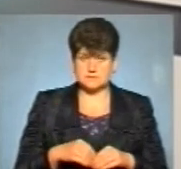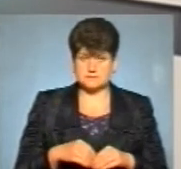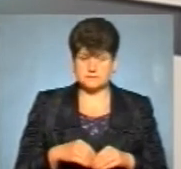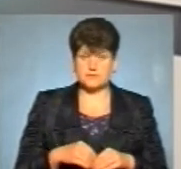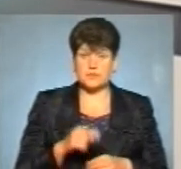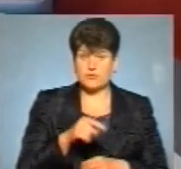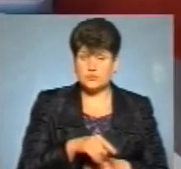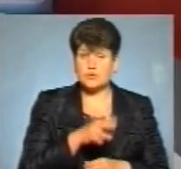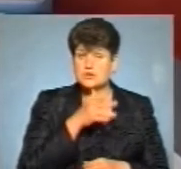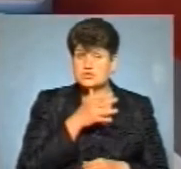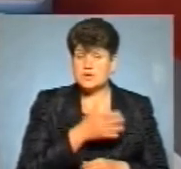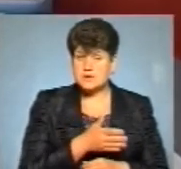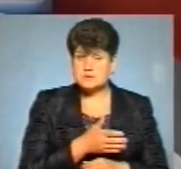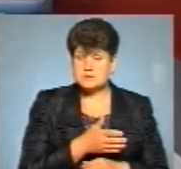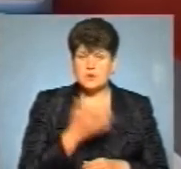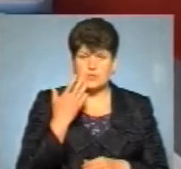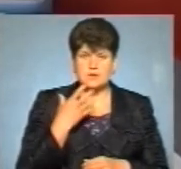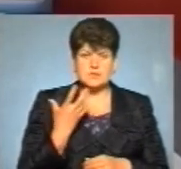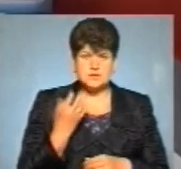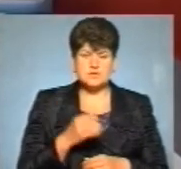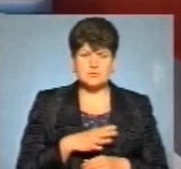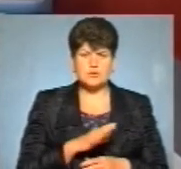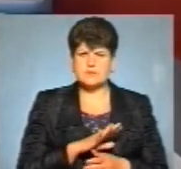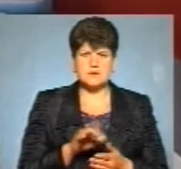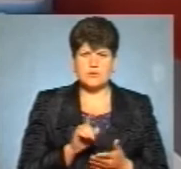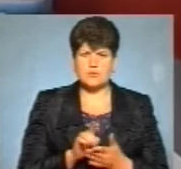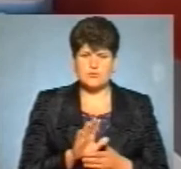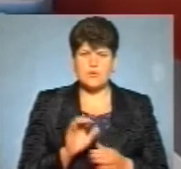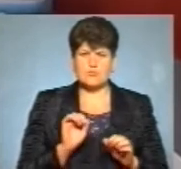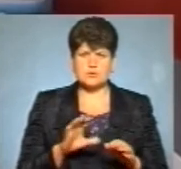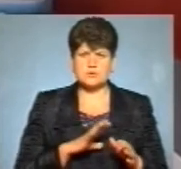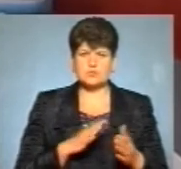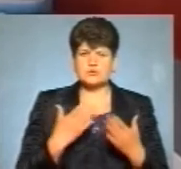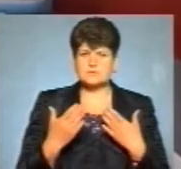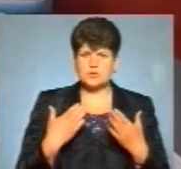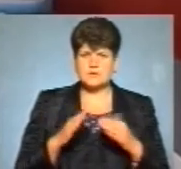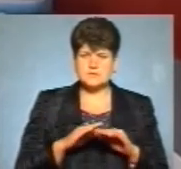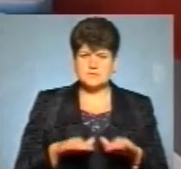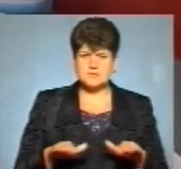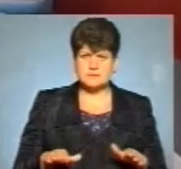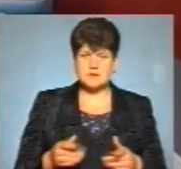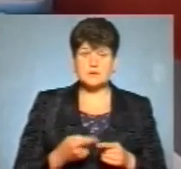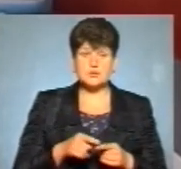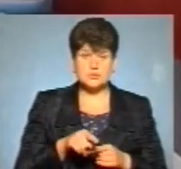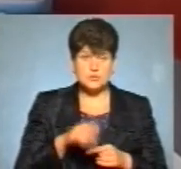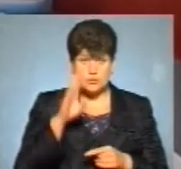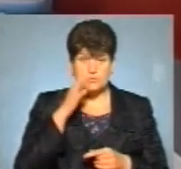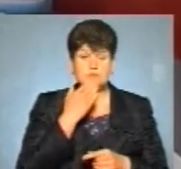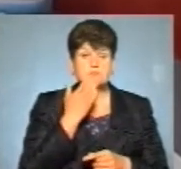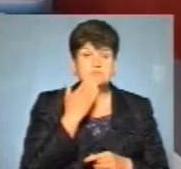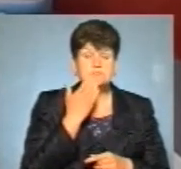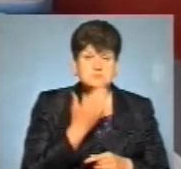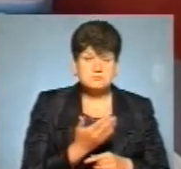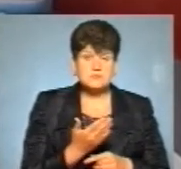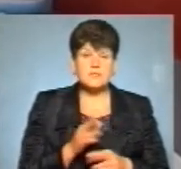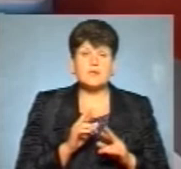На той час, коли ще було не обов'язково, можна було спілкуватися з дітьми. Ну і цього хлопчину ми запиталися,